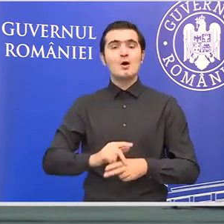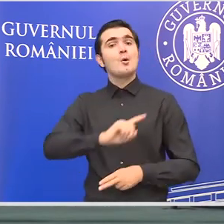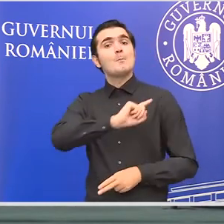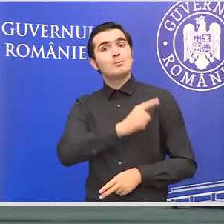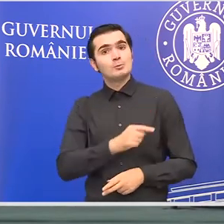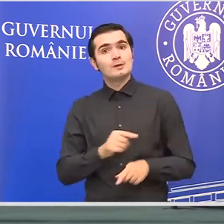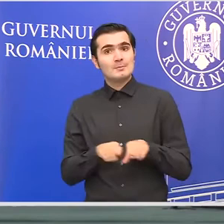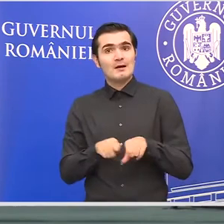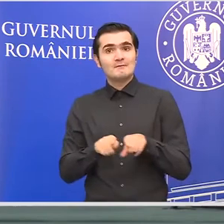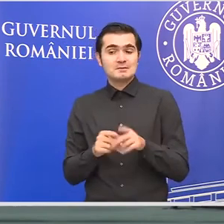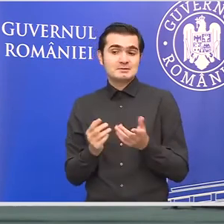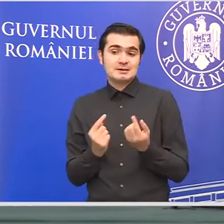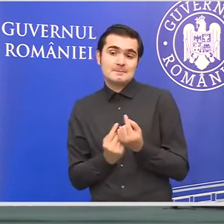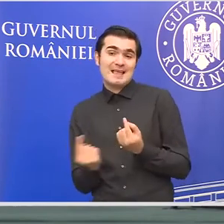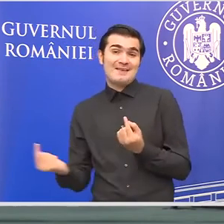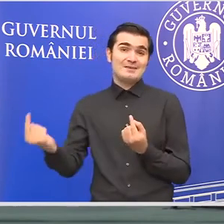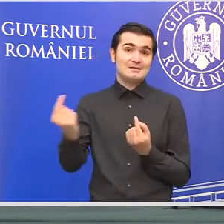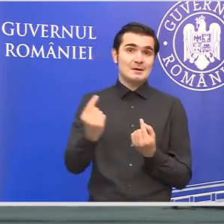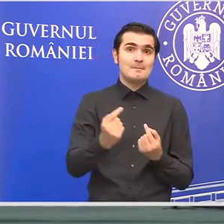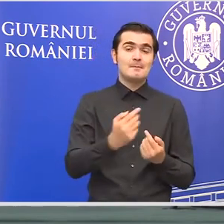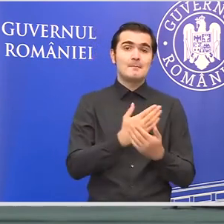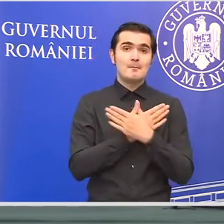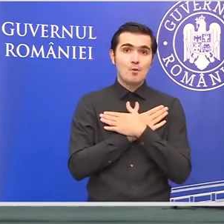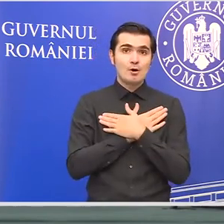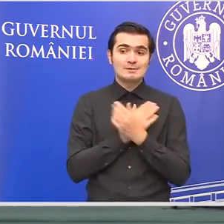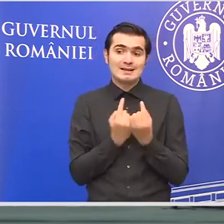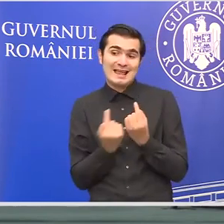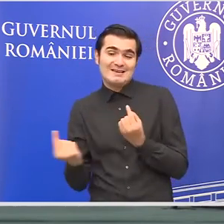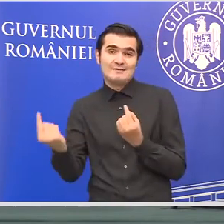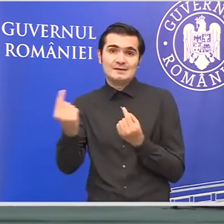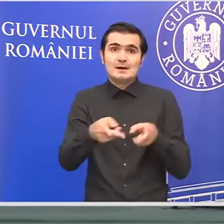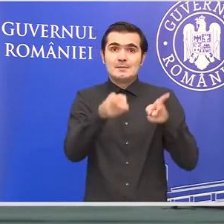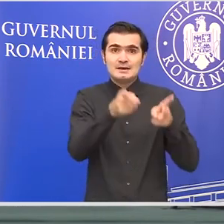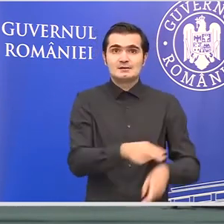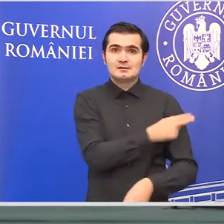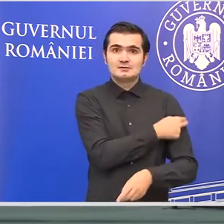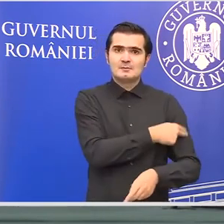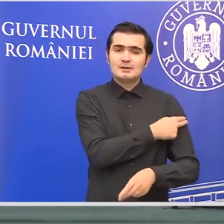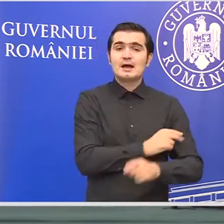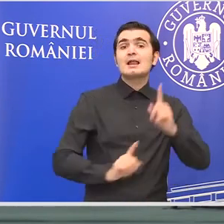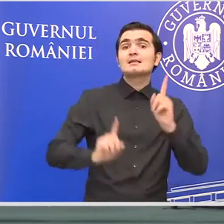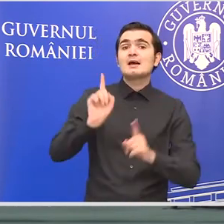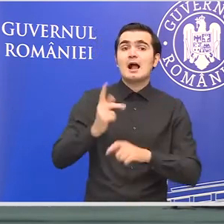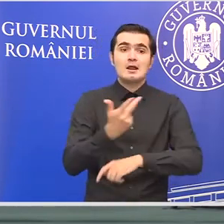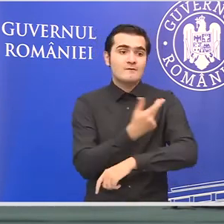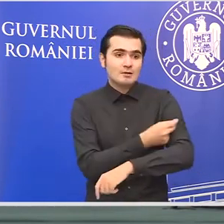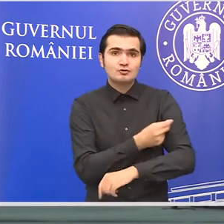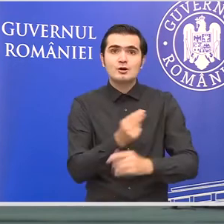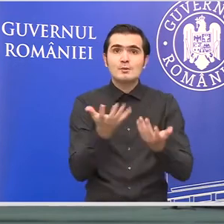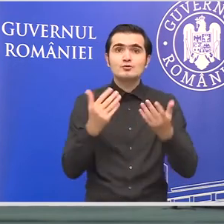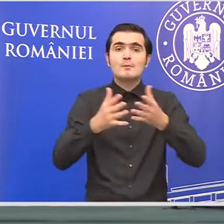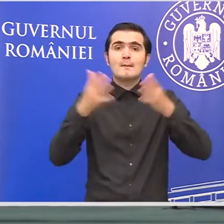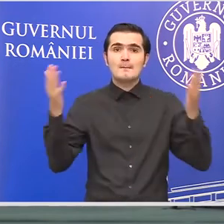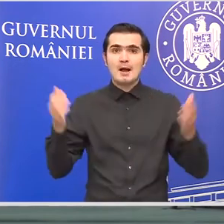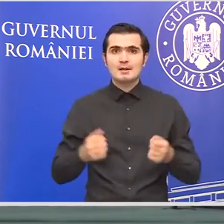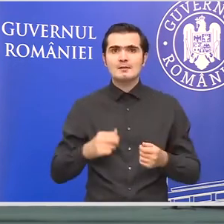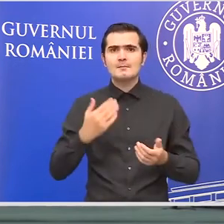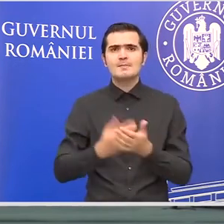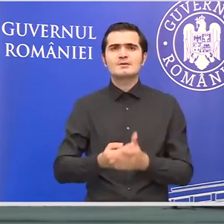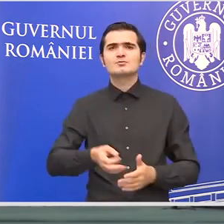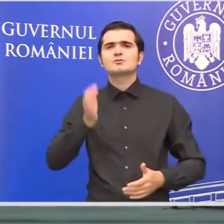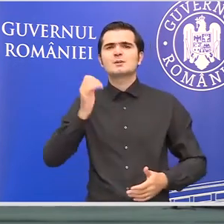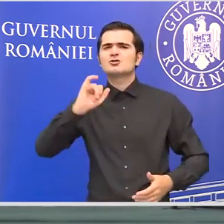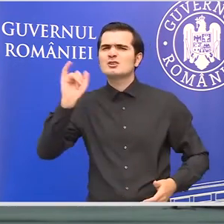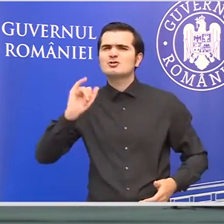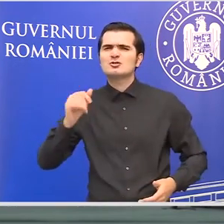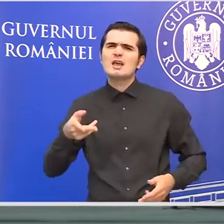evităm, putem să evităm decese, putem să evităm spitalizări, vaccinându-ne într-un număr cât mai mare, în mod deosebit, repet, cei mai vulnerabili dintre